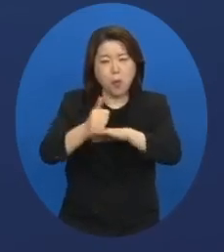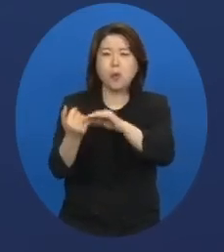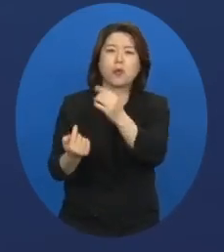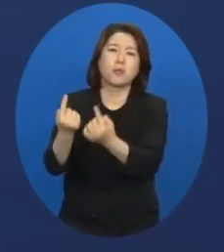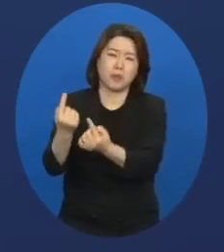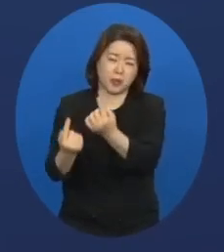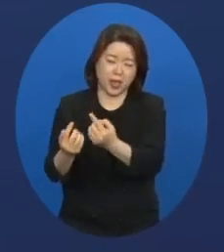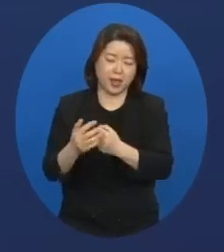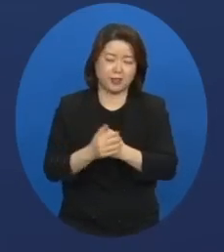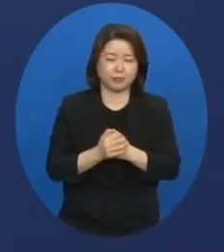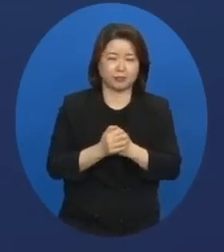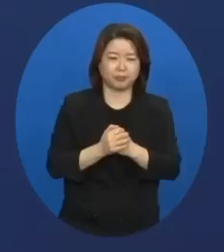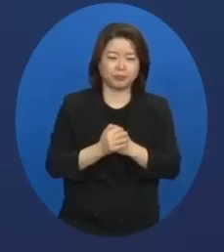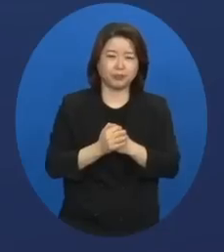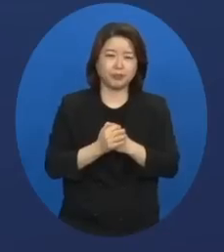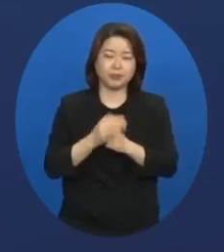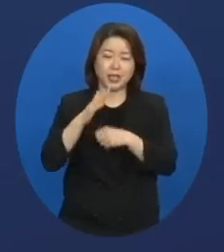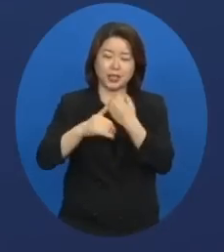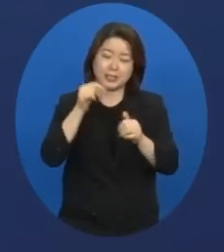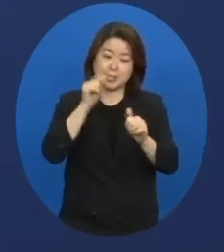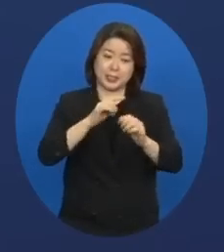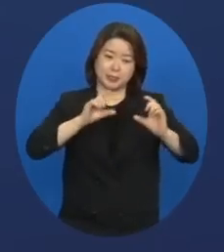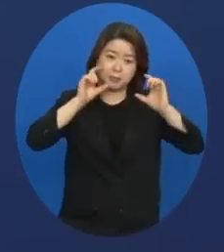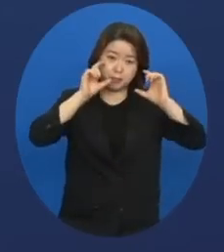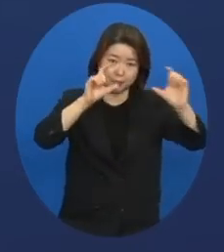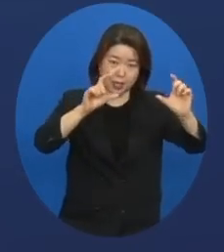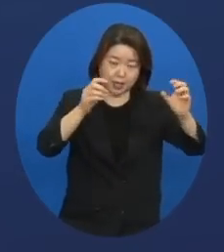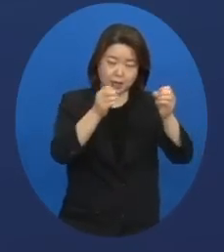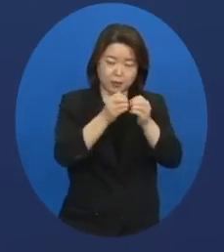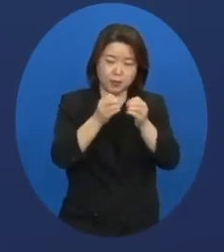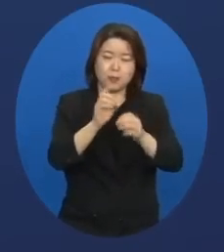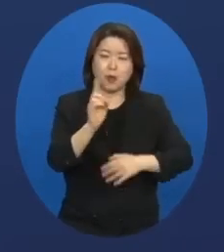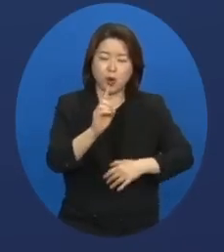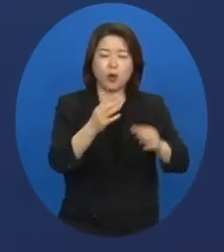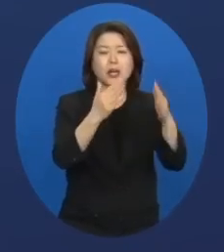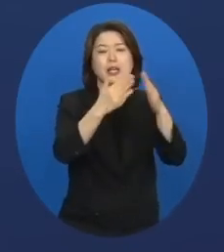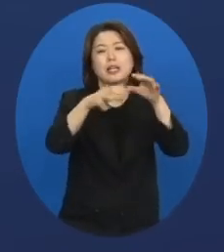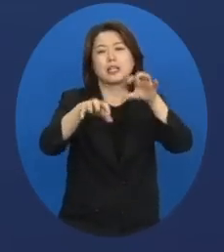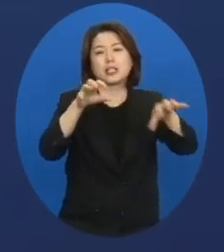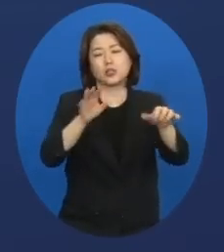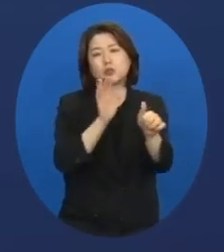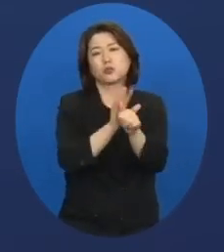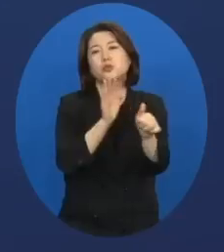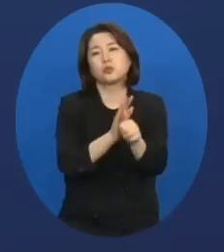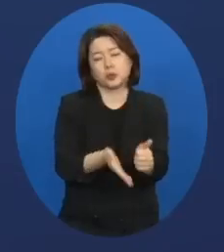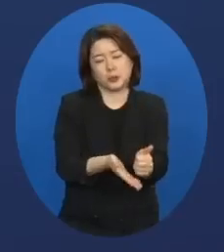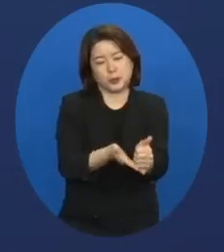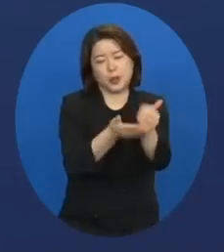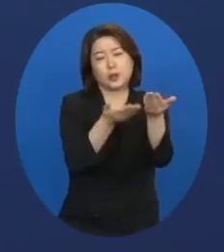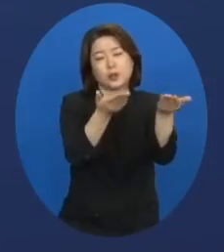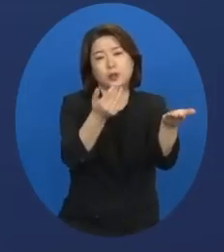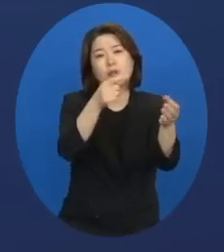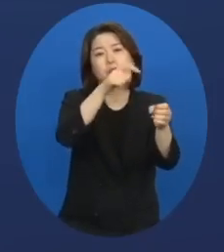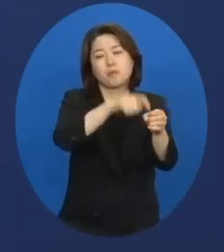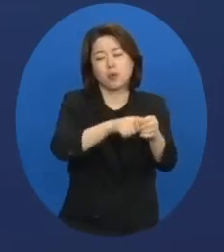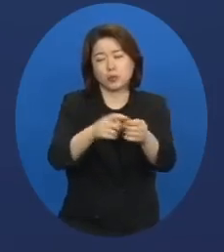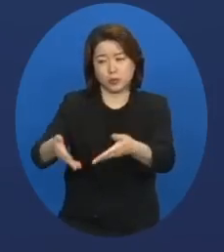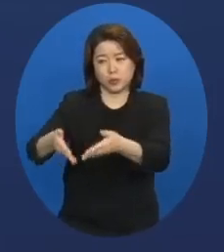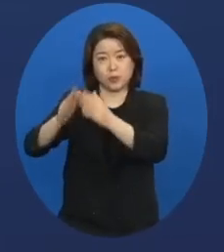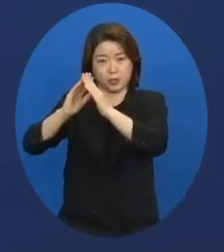회사의 사명선언문에 이웃을 섬기기 위해서, 돕기 위해서 그 회사를 설립했다고